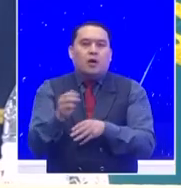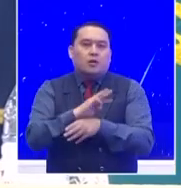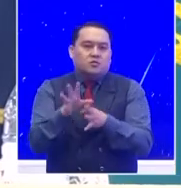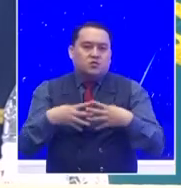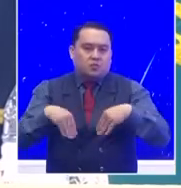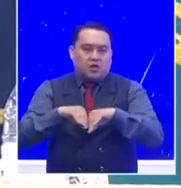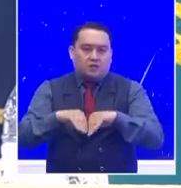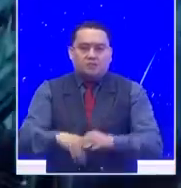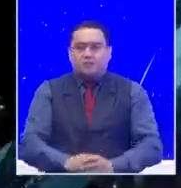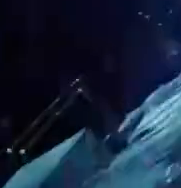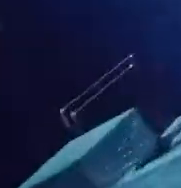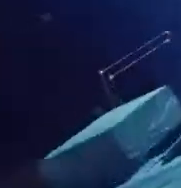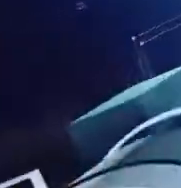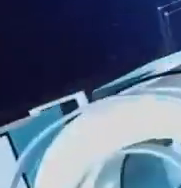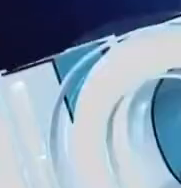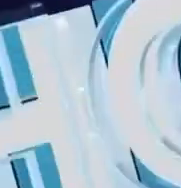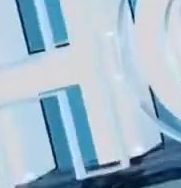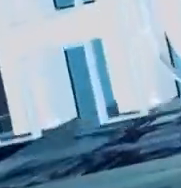семей.